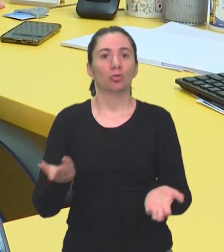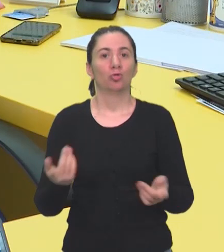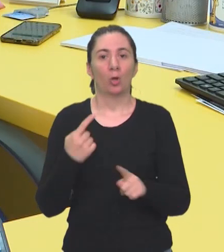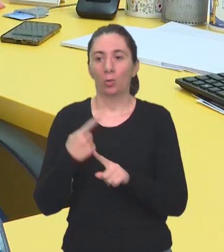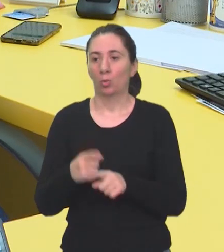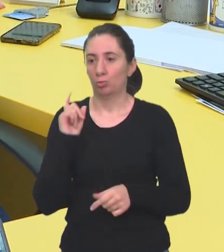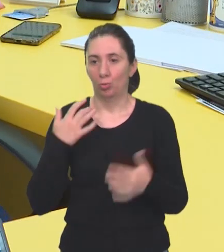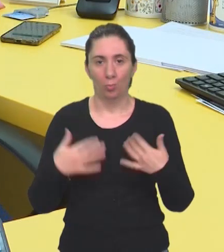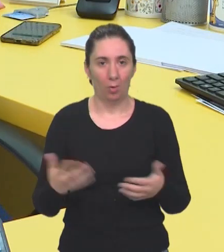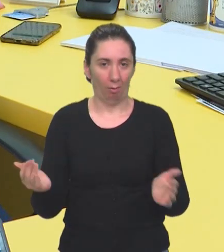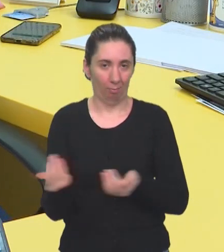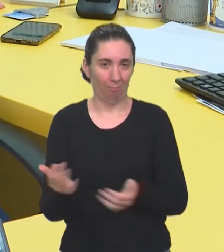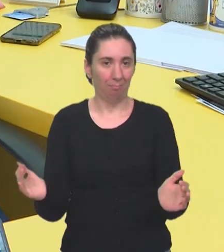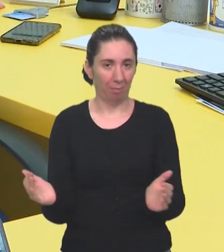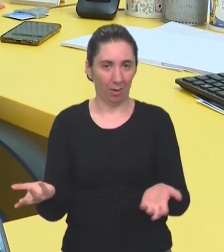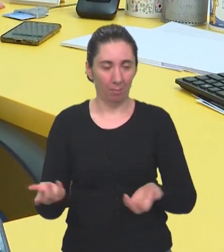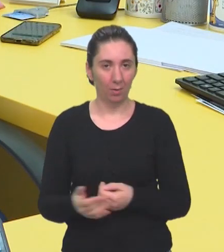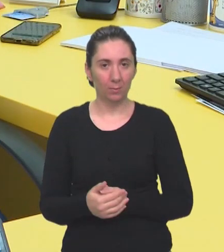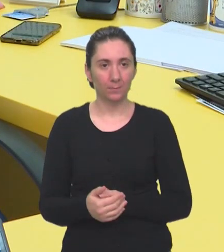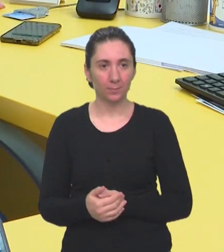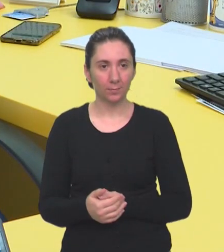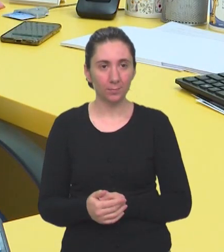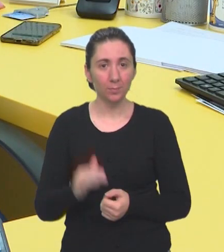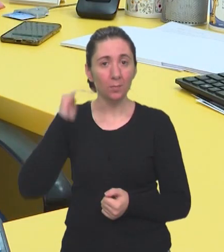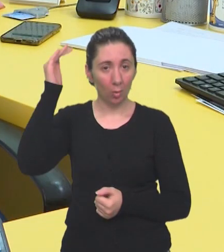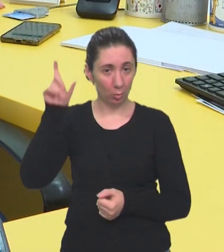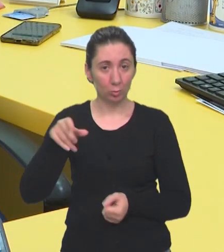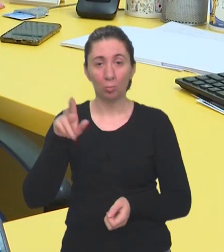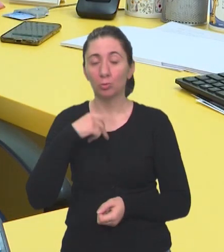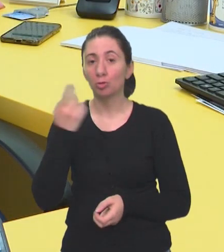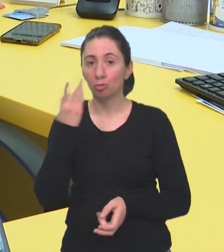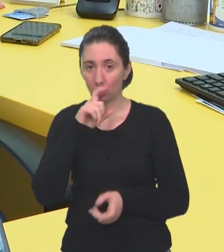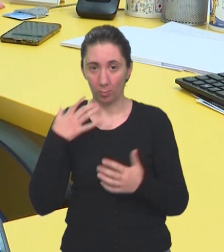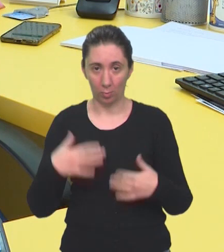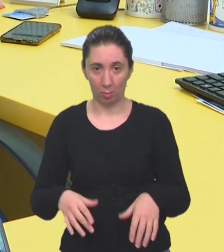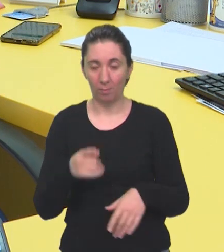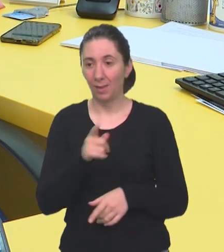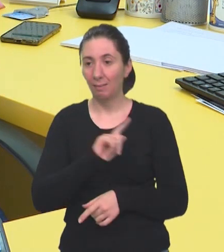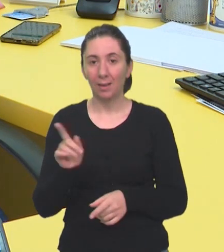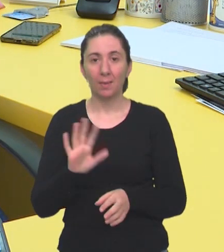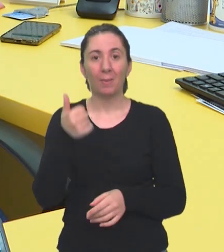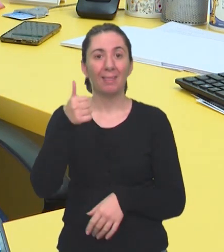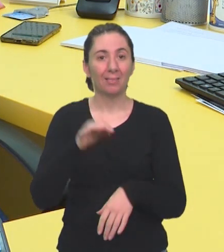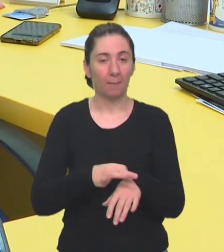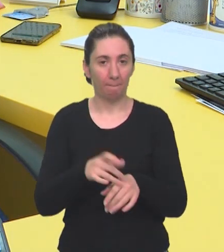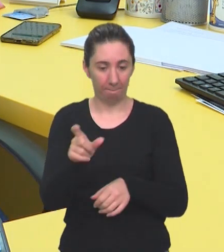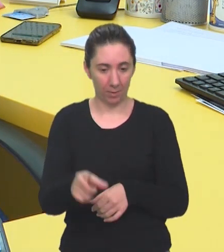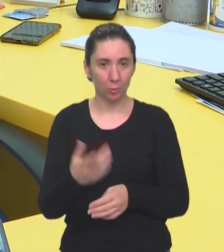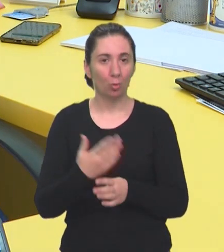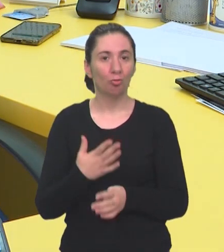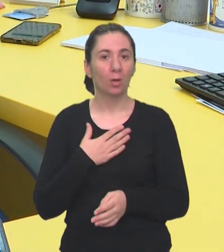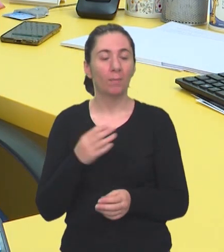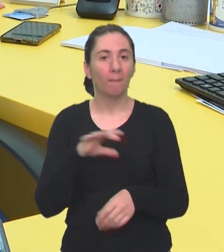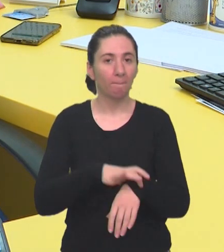mu je točno, pogotovo dok je mala beba u pitanju, dok odrasla osoba može. Vi nikad nemate samo jednog pacijenta, imate